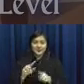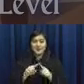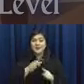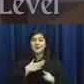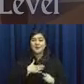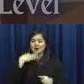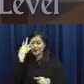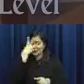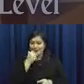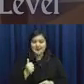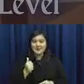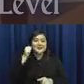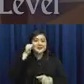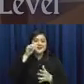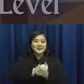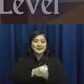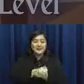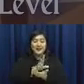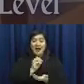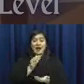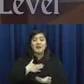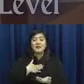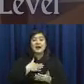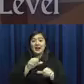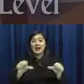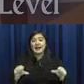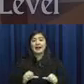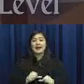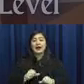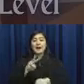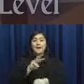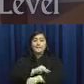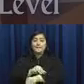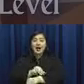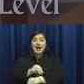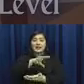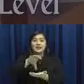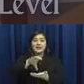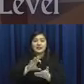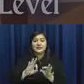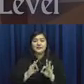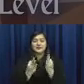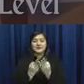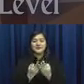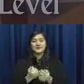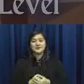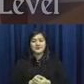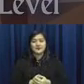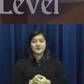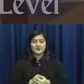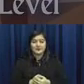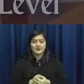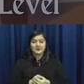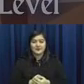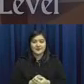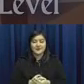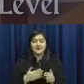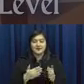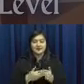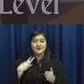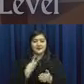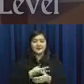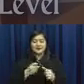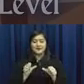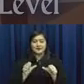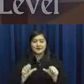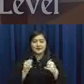Rog. Yes, at amen sa aking area sa Makati Central Family. Good afternoon po. Amen, amen, amen, amen. Alright, tuloy-tuloy po tayo mga kapatid sa